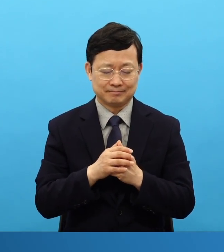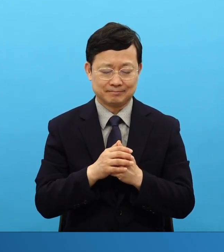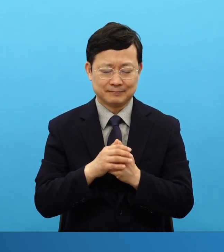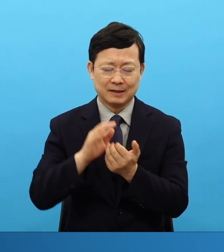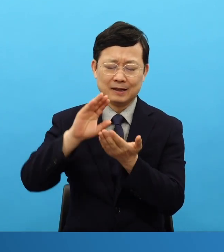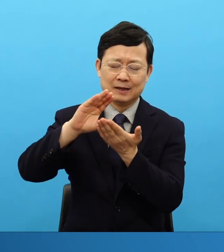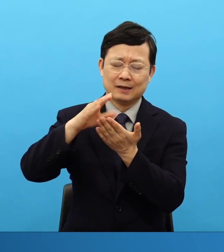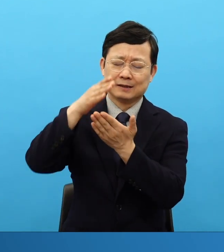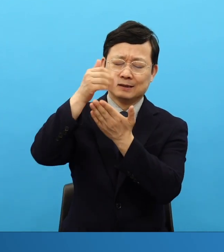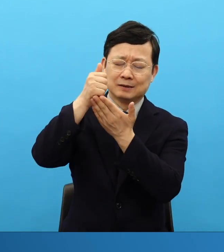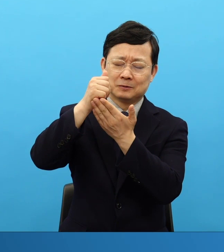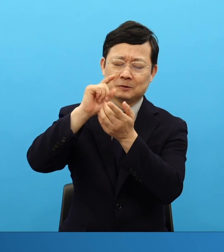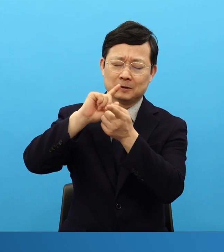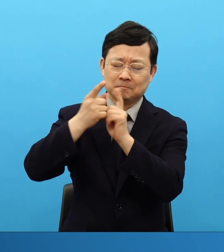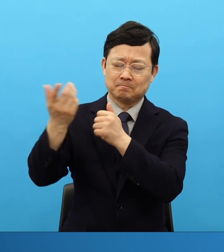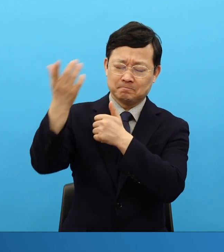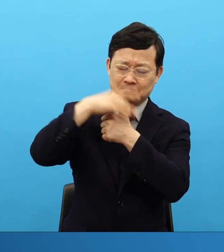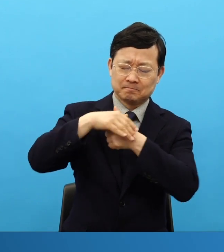그리스의 대사로